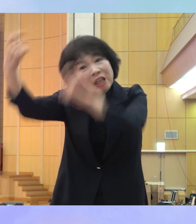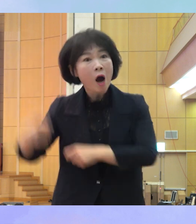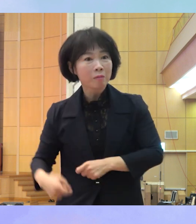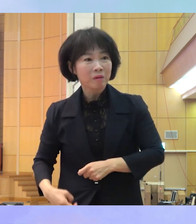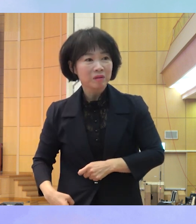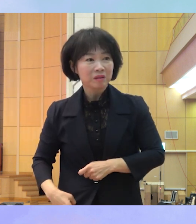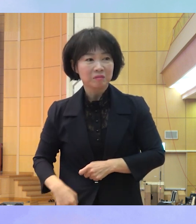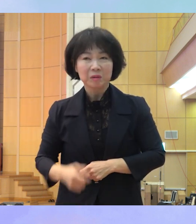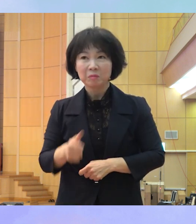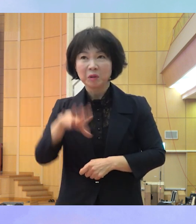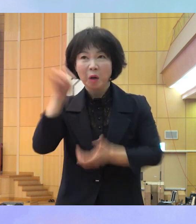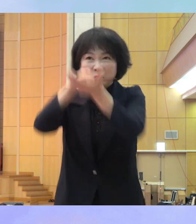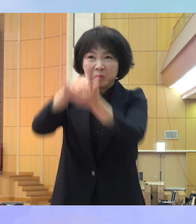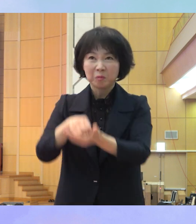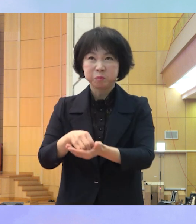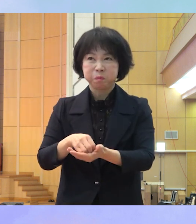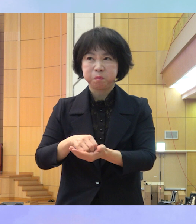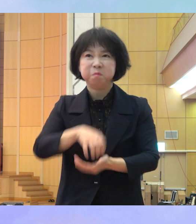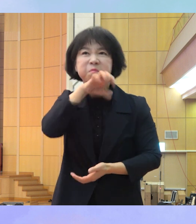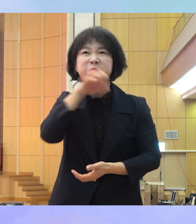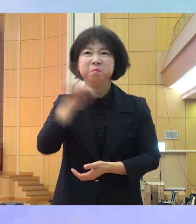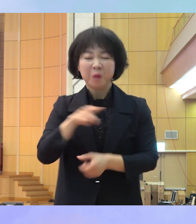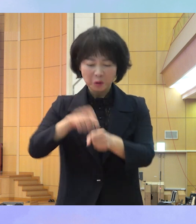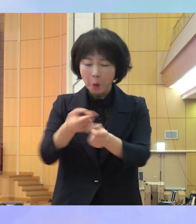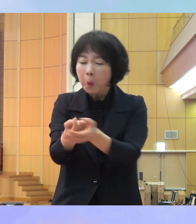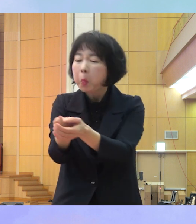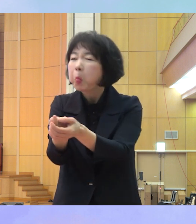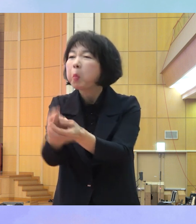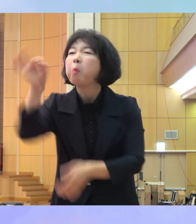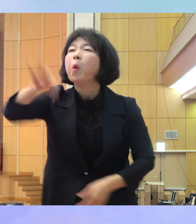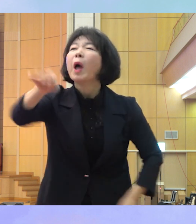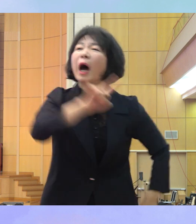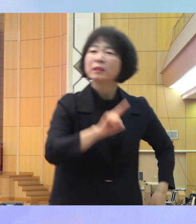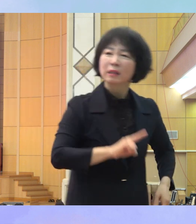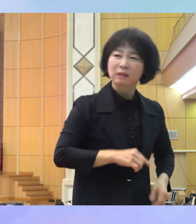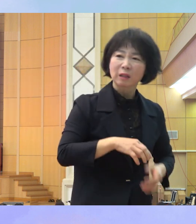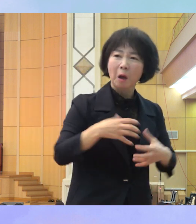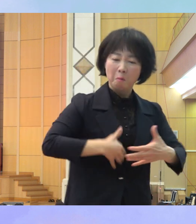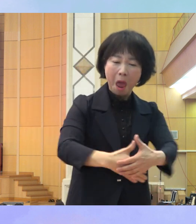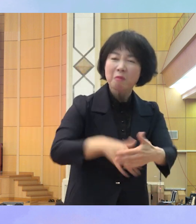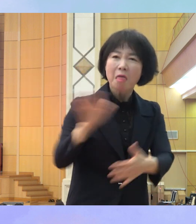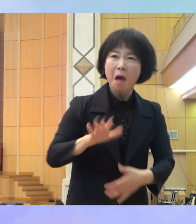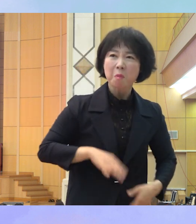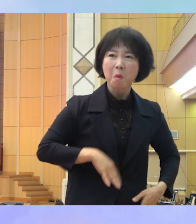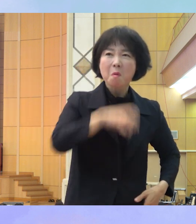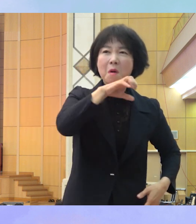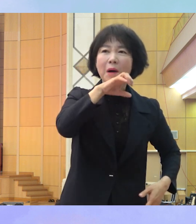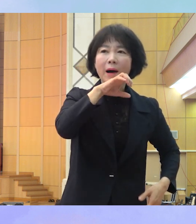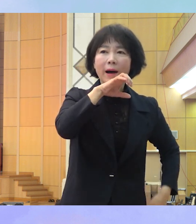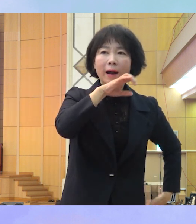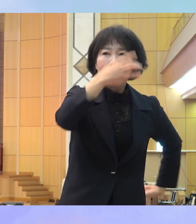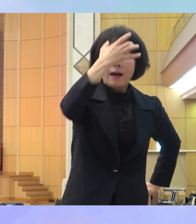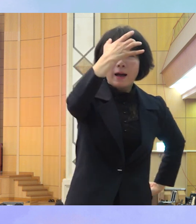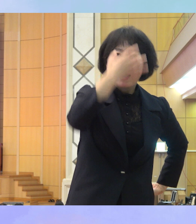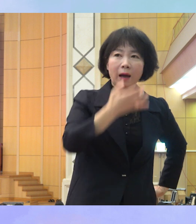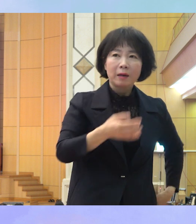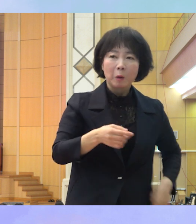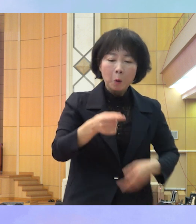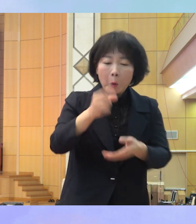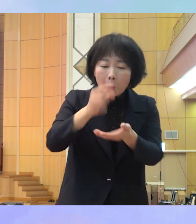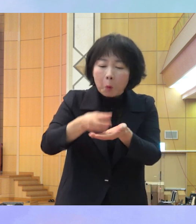한 덩어리 주지, 이왕 줄 바에는 한 컵 정도 주지, 떡이라고는 그냥 요만한 거